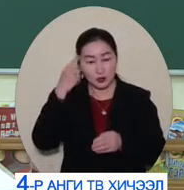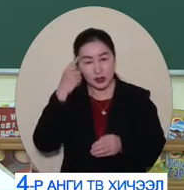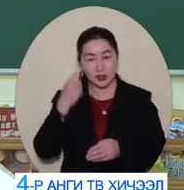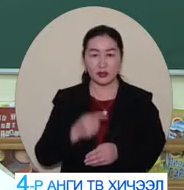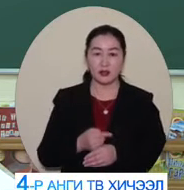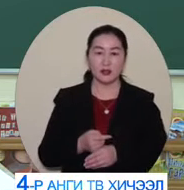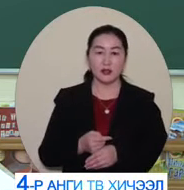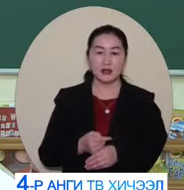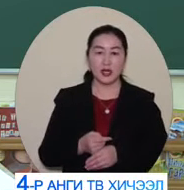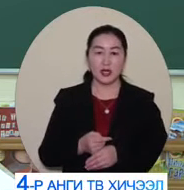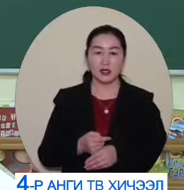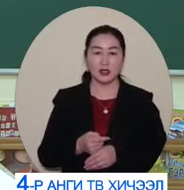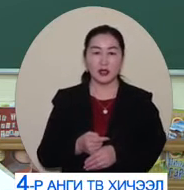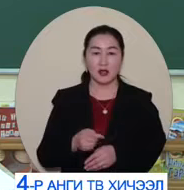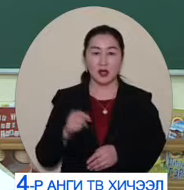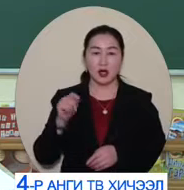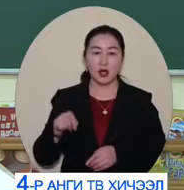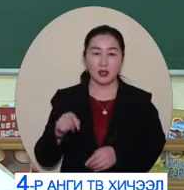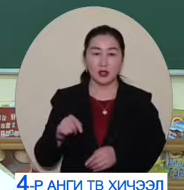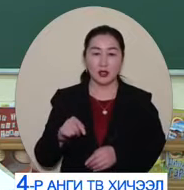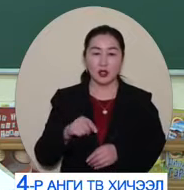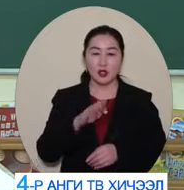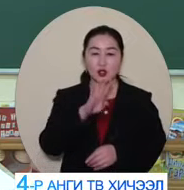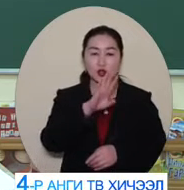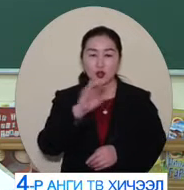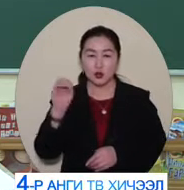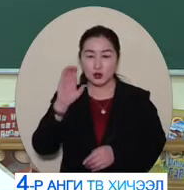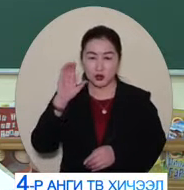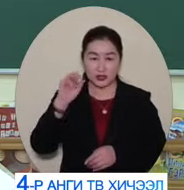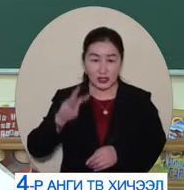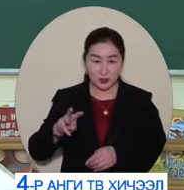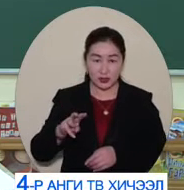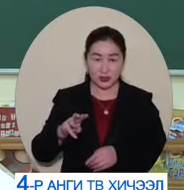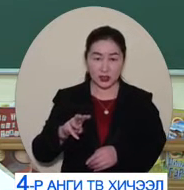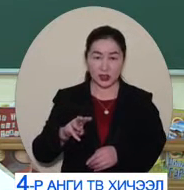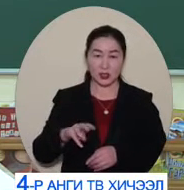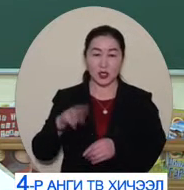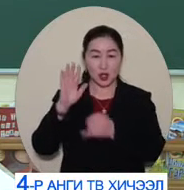санагдаж байна хүүхдүүд ээ? За 400 см-ийгээ 6-аа